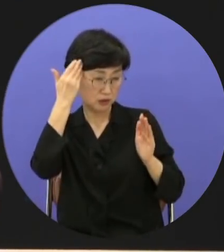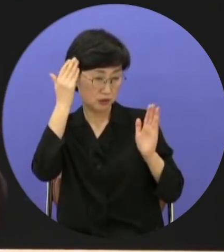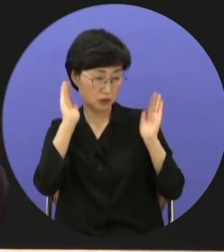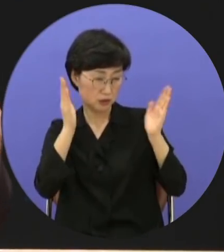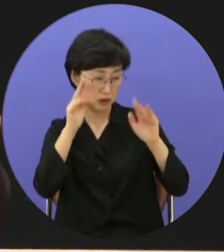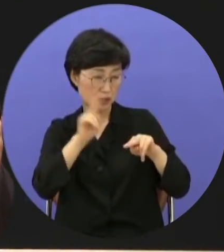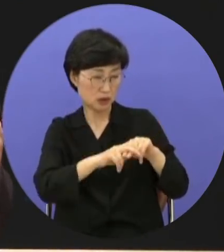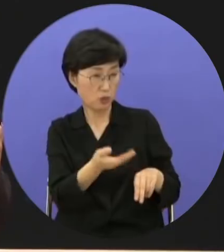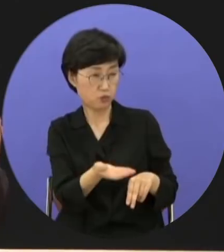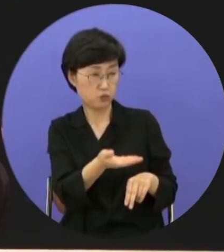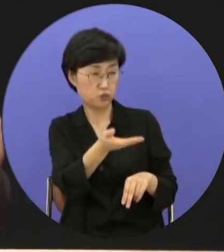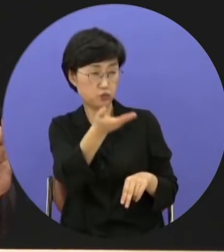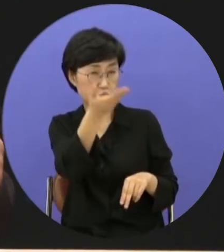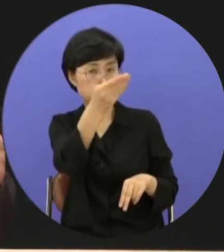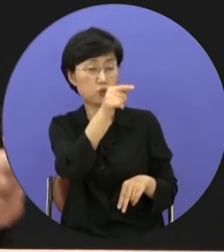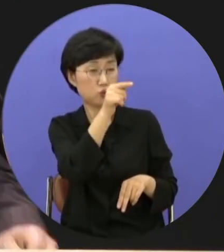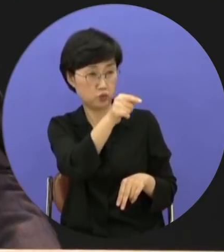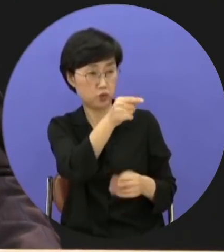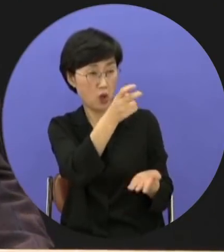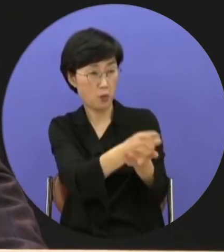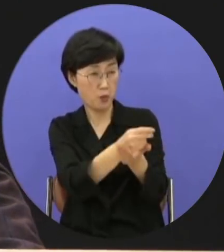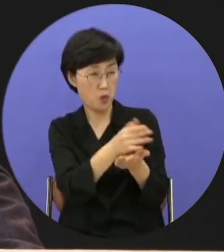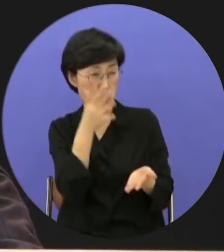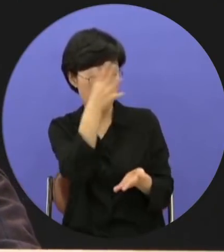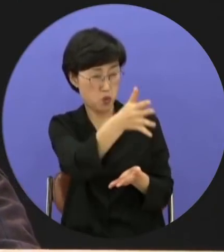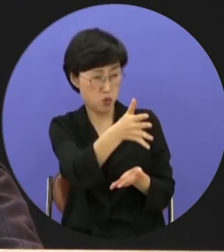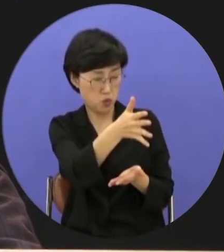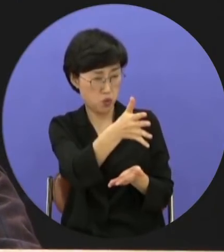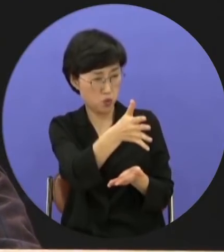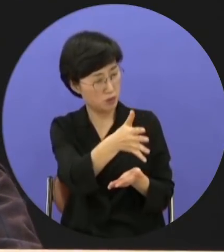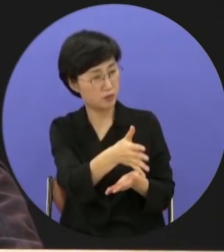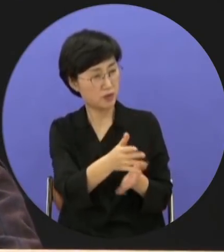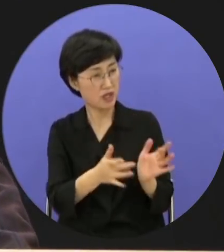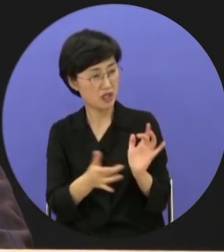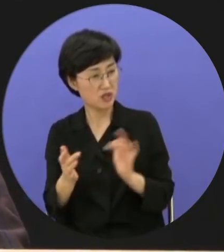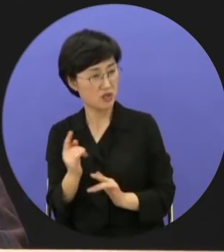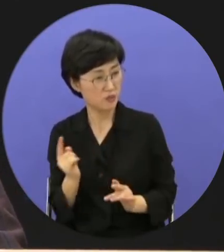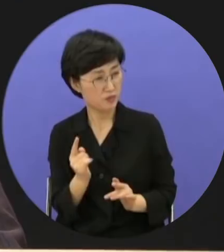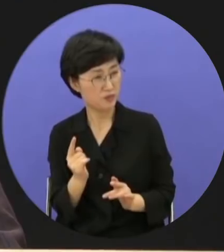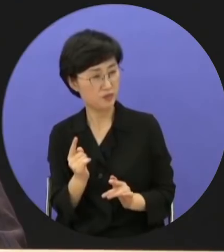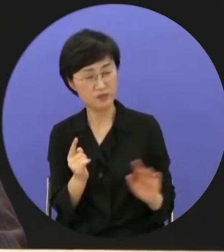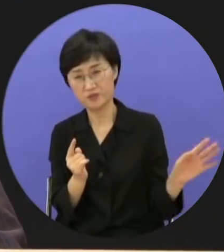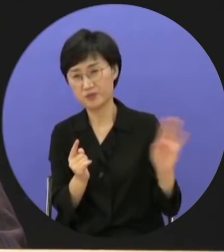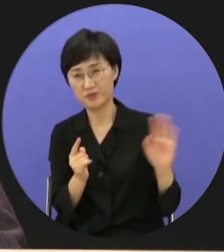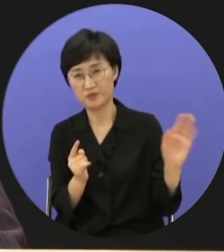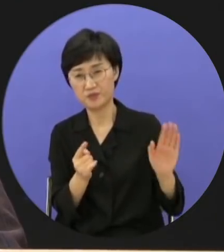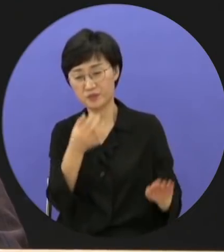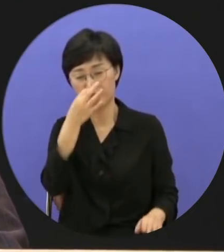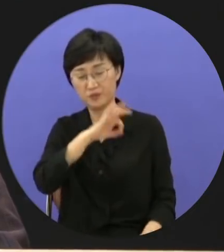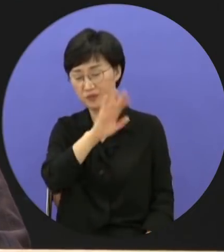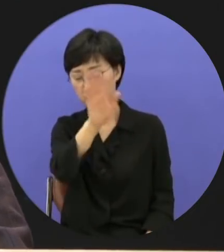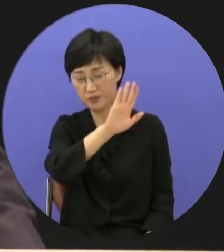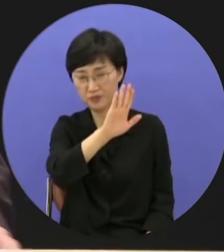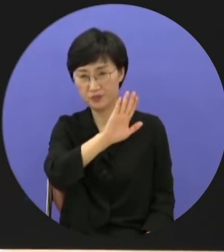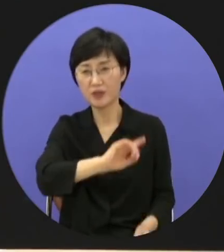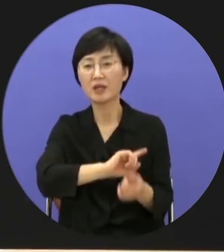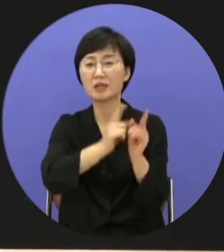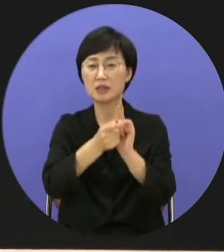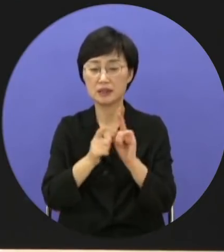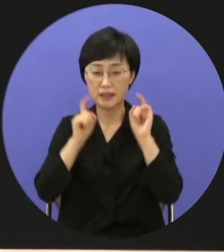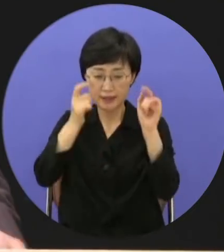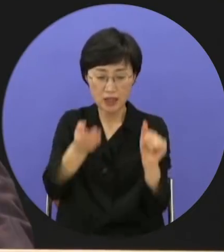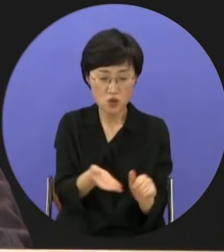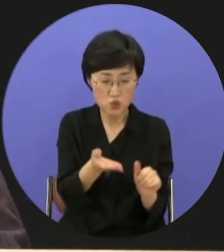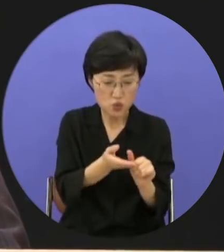줄 알고 있는 율법 학자들에게는 먹히지 않는 소리란 말이에요. 목자에게 나타나신 거예요. The teachers of the law, they had